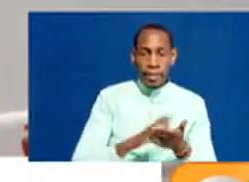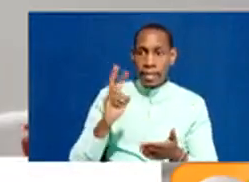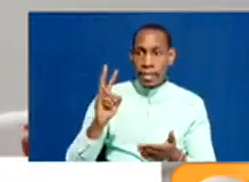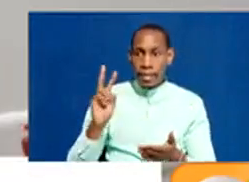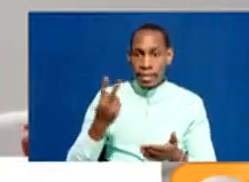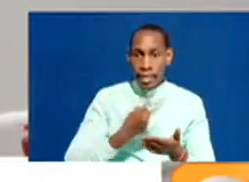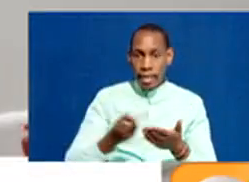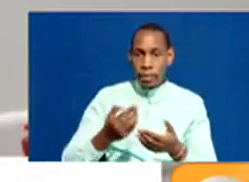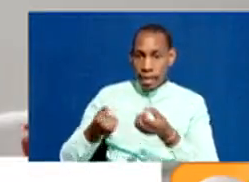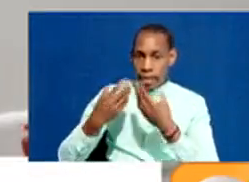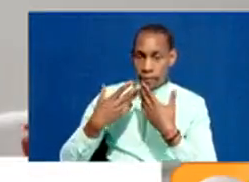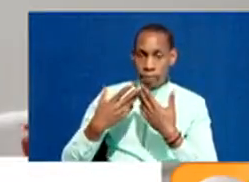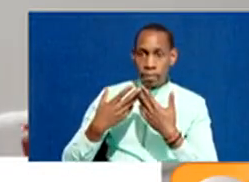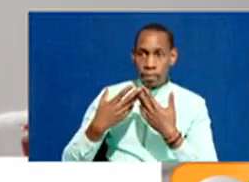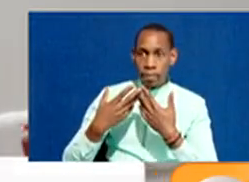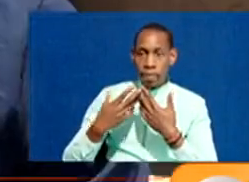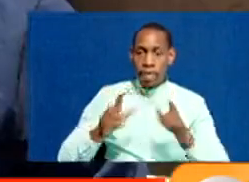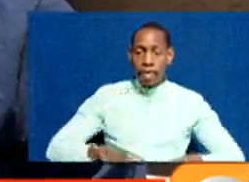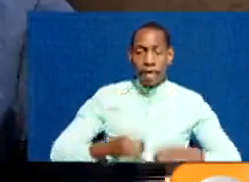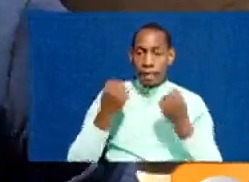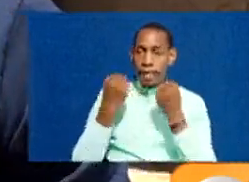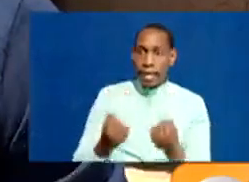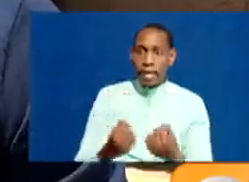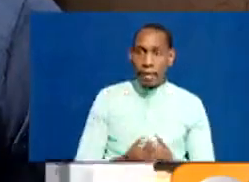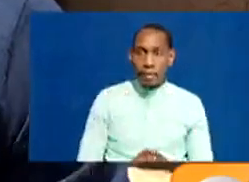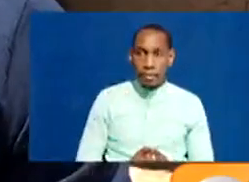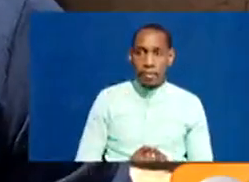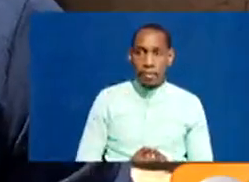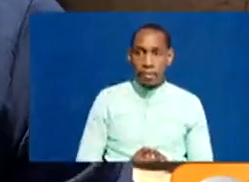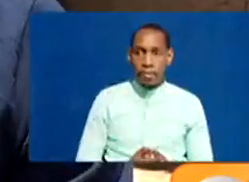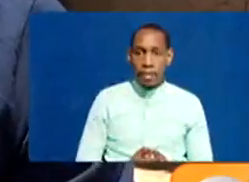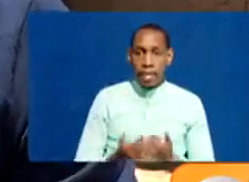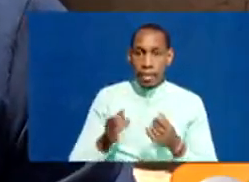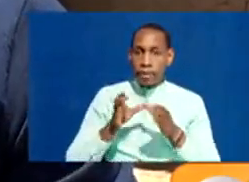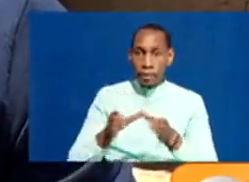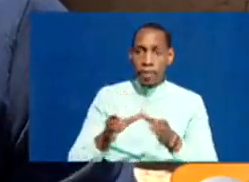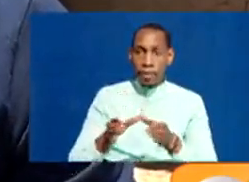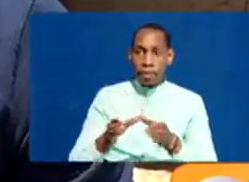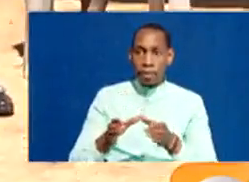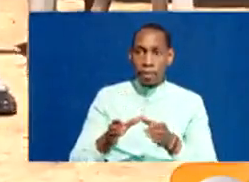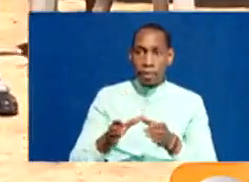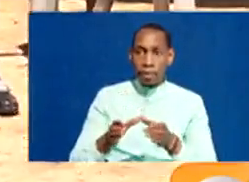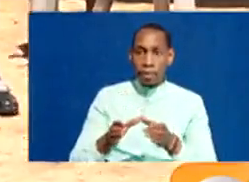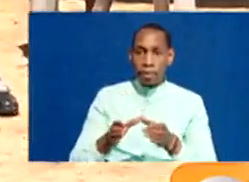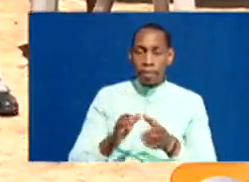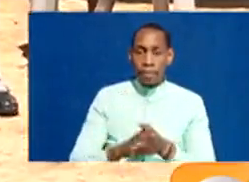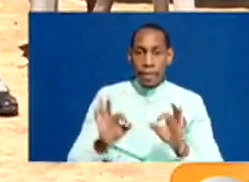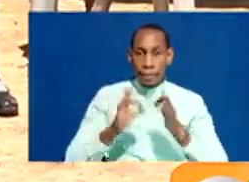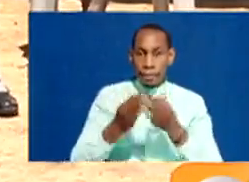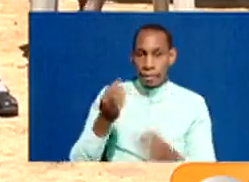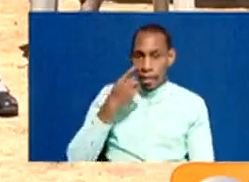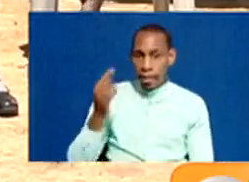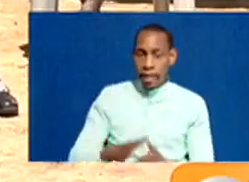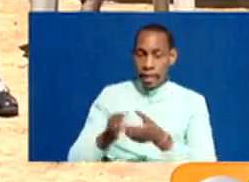pili akaniambia, "Ai, huko maisha imekuwa ngumu. Nijaribu nyana za mtafutia 40,000 ya Kenya nimtumie." Familia hii